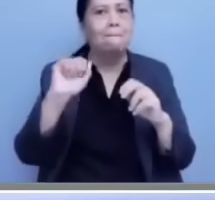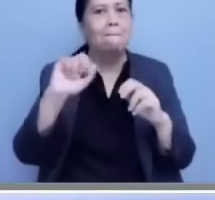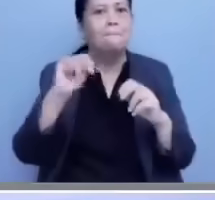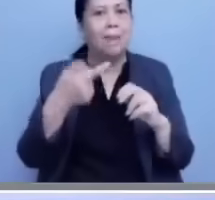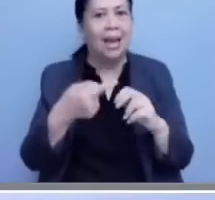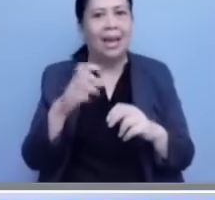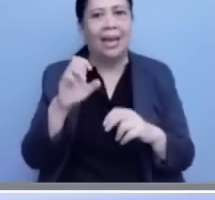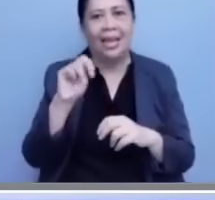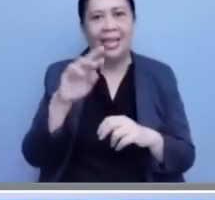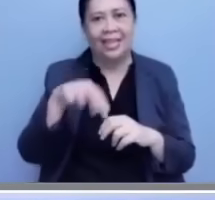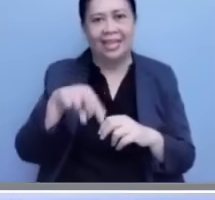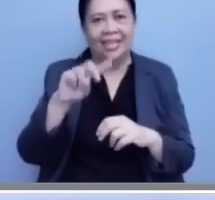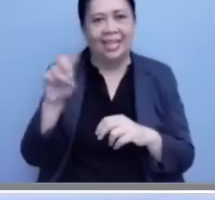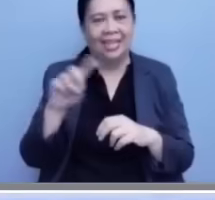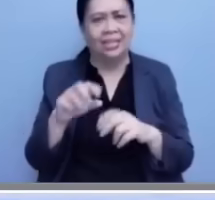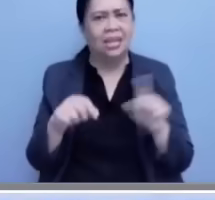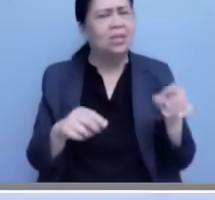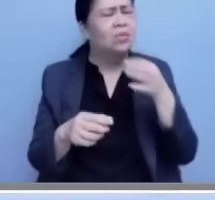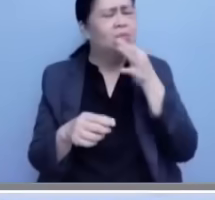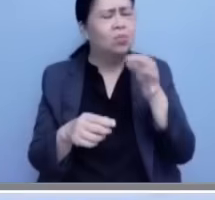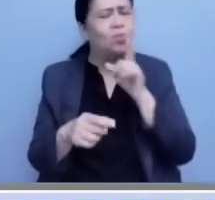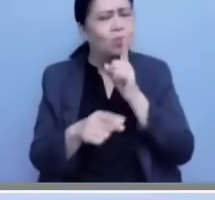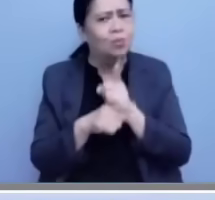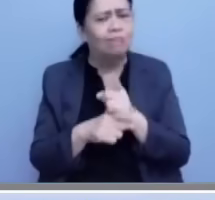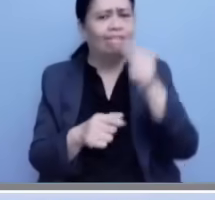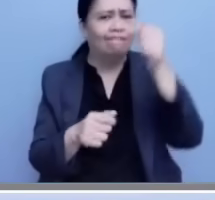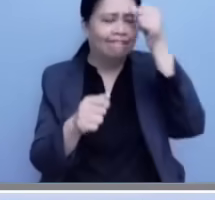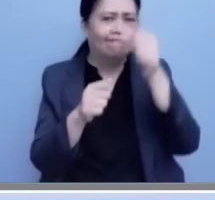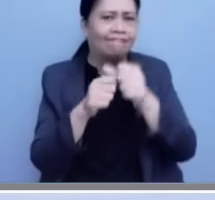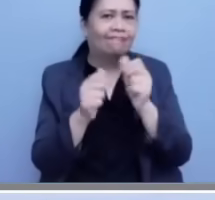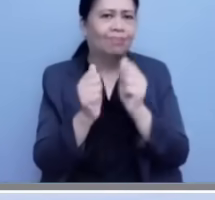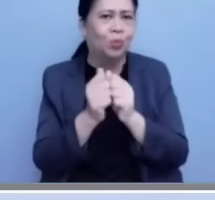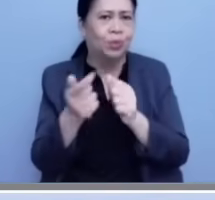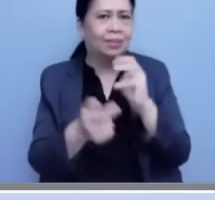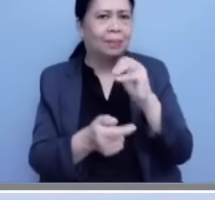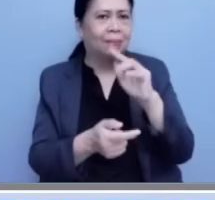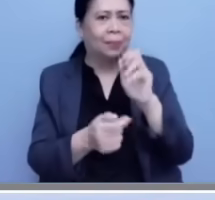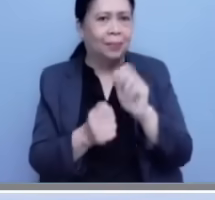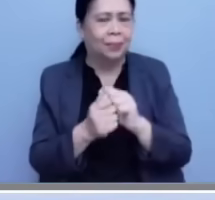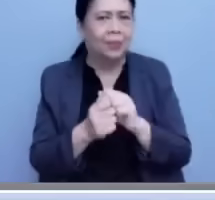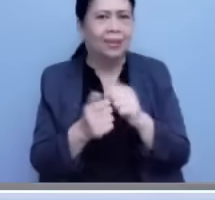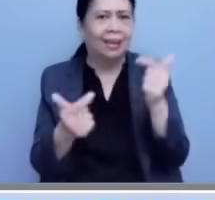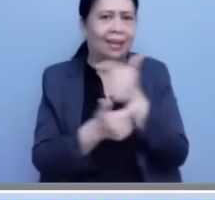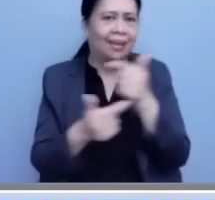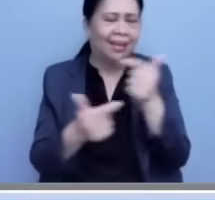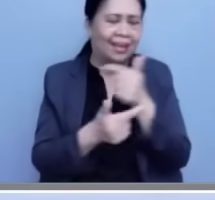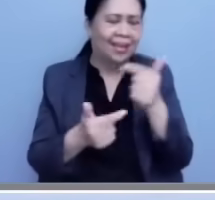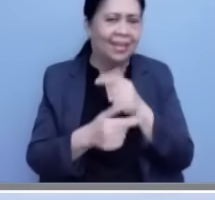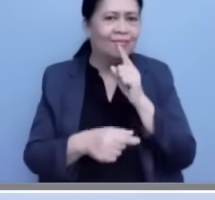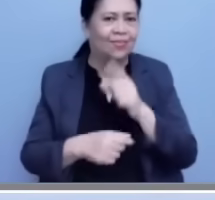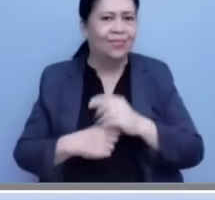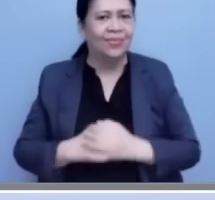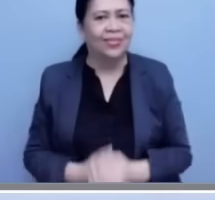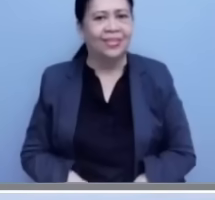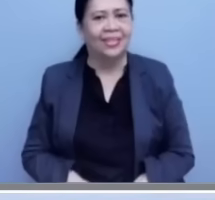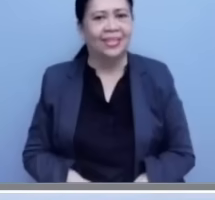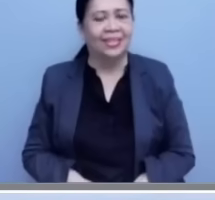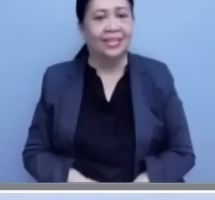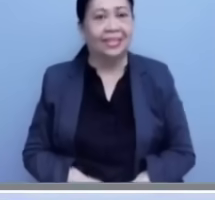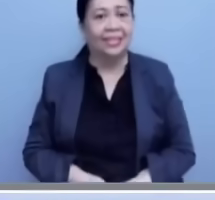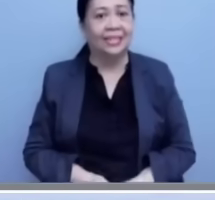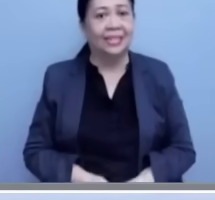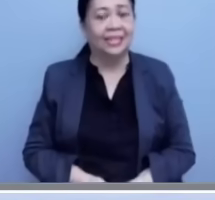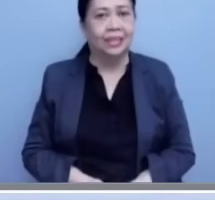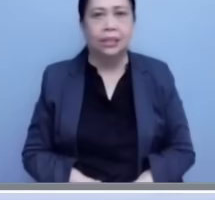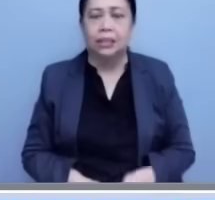Pero Michael, ano yung fondest memory mo na hindi mo malilimutan kay Sir Mike na may pagkakwela at komedyante rin? Hindi ko nga